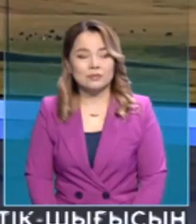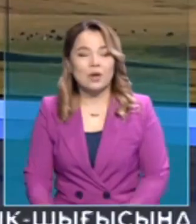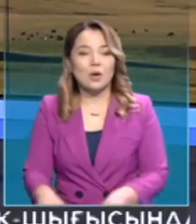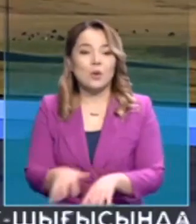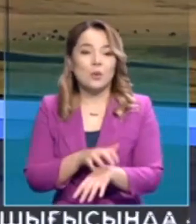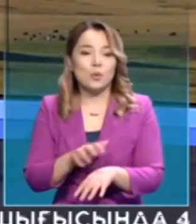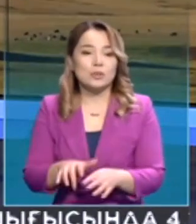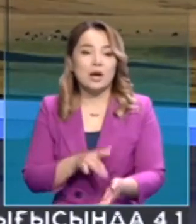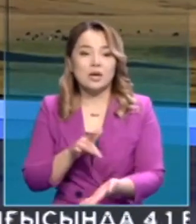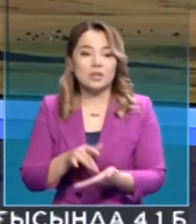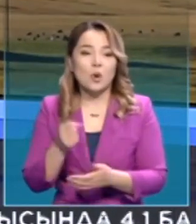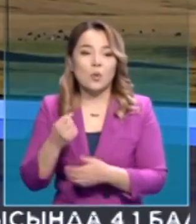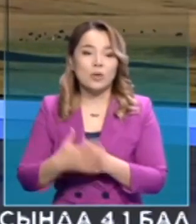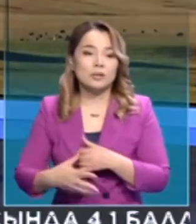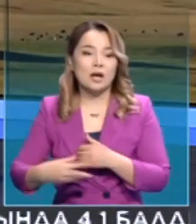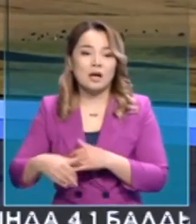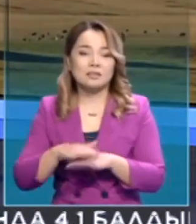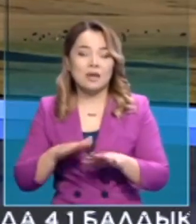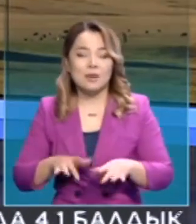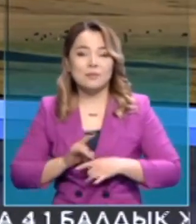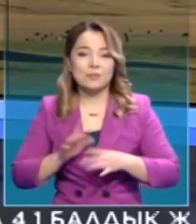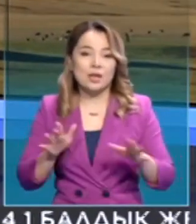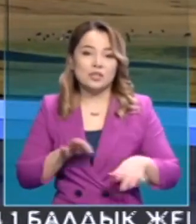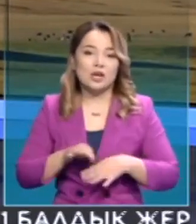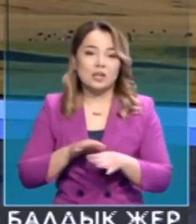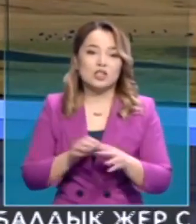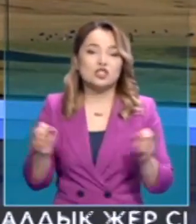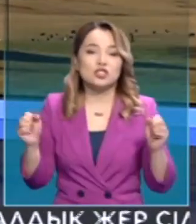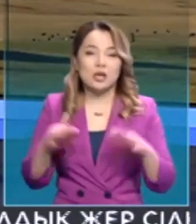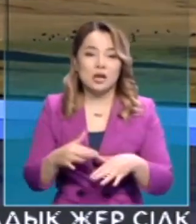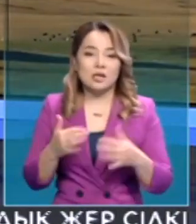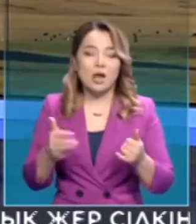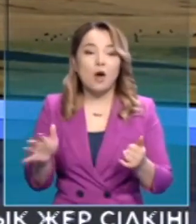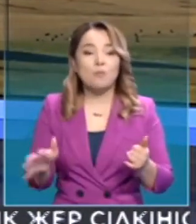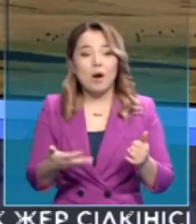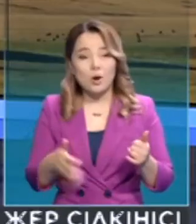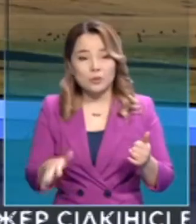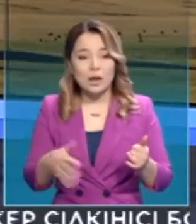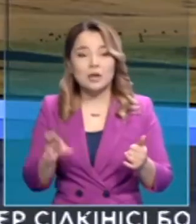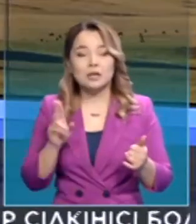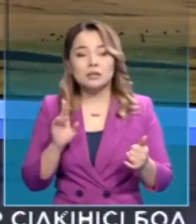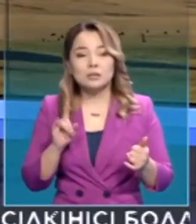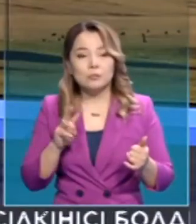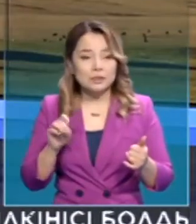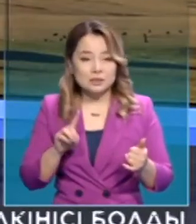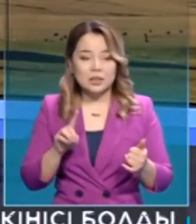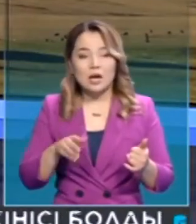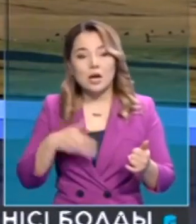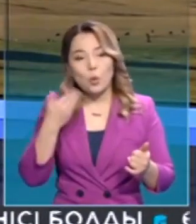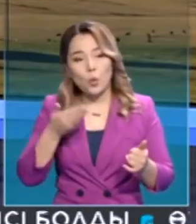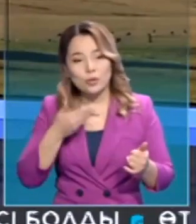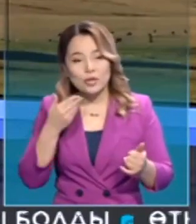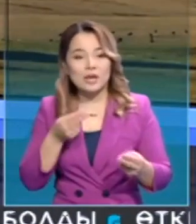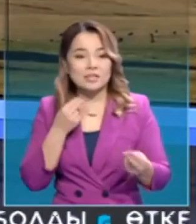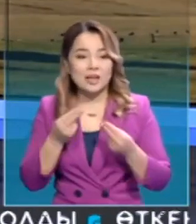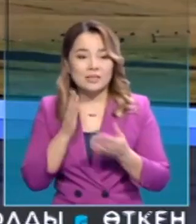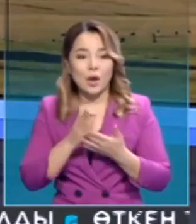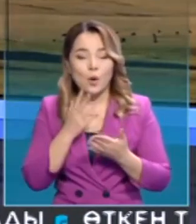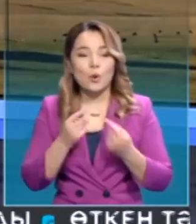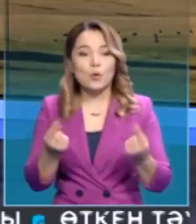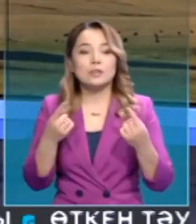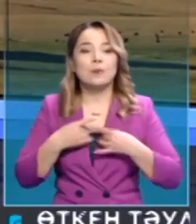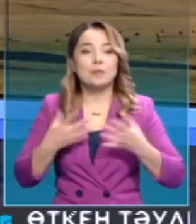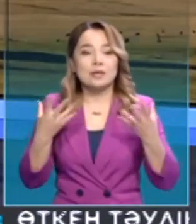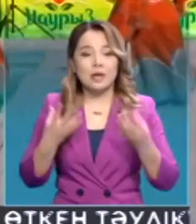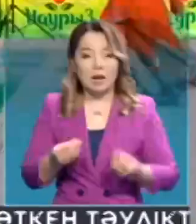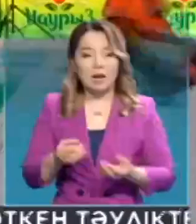Көкшетау қаласында да орталық алаңдағы мерекелік шараға жиналған жұрт бауырсақ, қымыз және наурыз көжеден дәм татты. Ұлыстың ұлы күніне